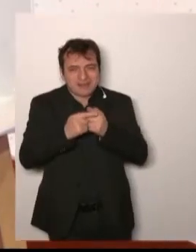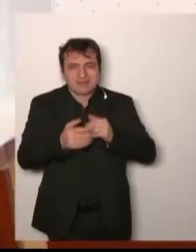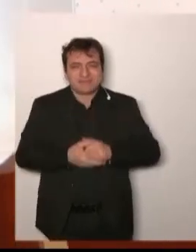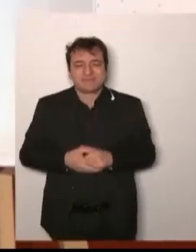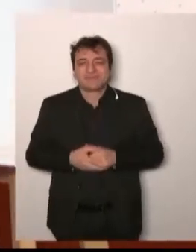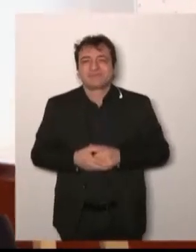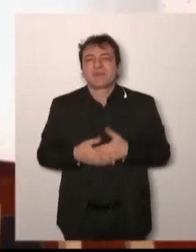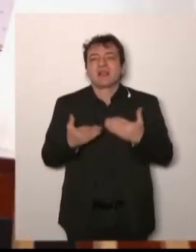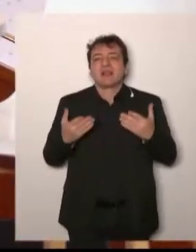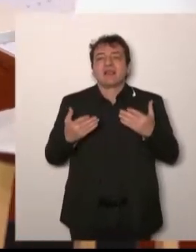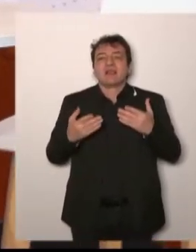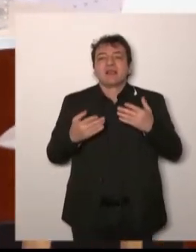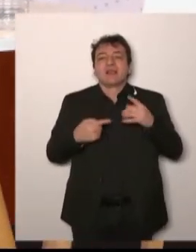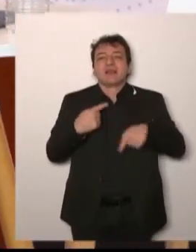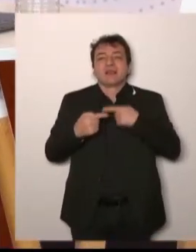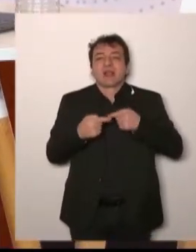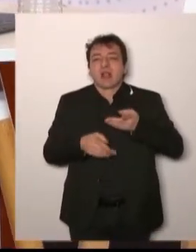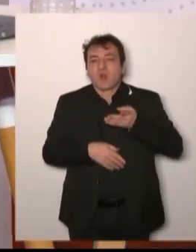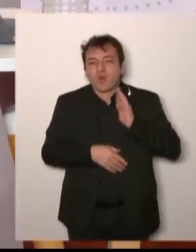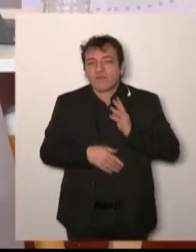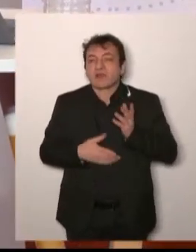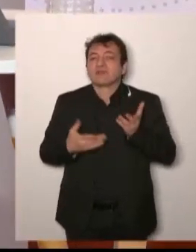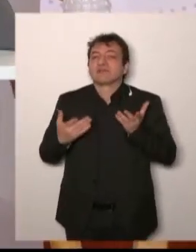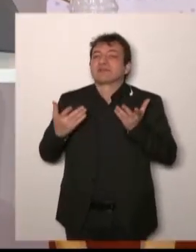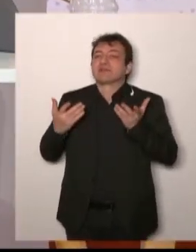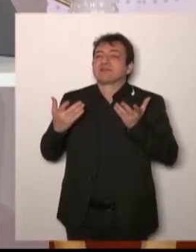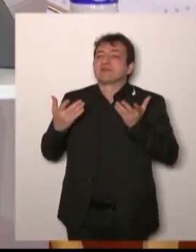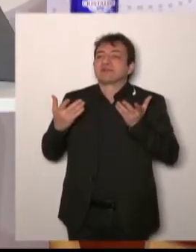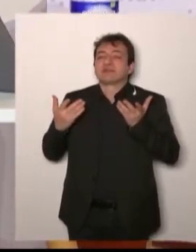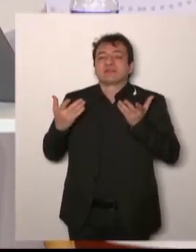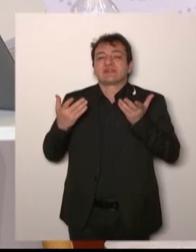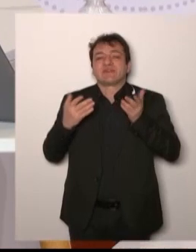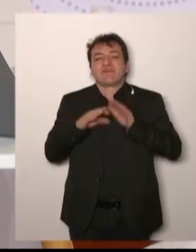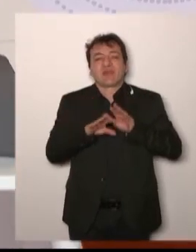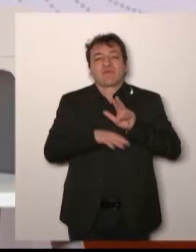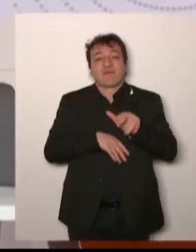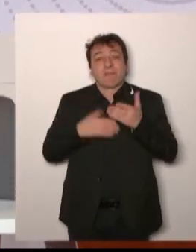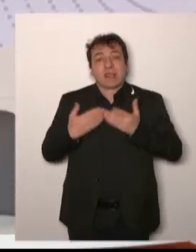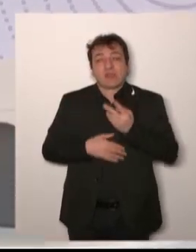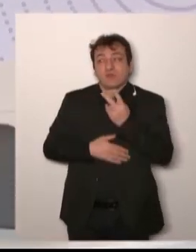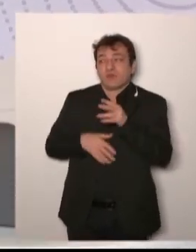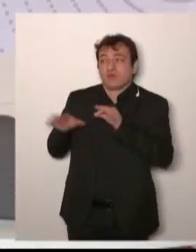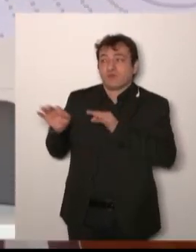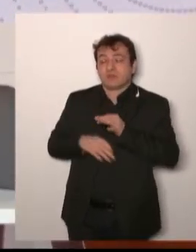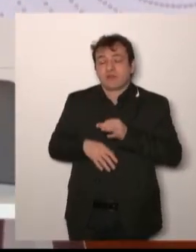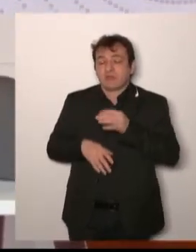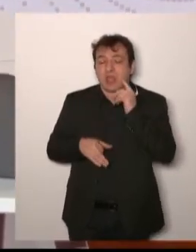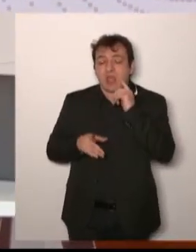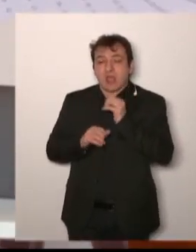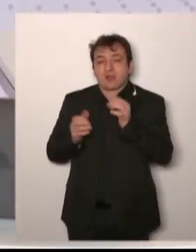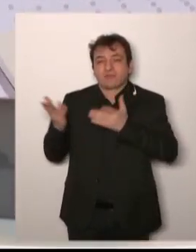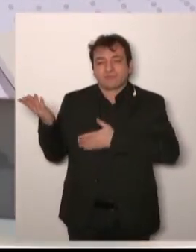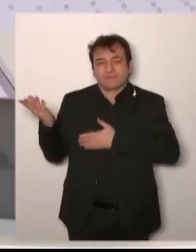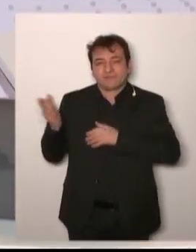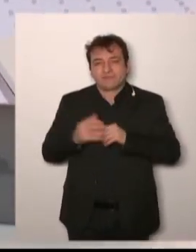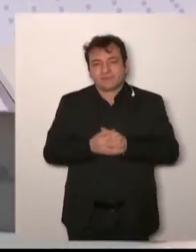On va clore ce cycle de masterclass en recevant deux invités exceptionnels qui, au sein de leur DG, armaturent la stratégie européenne de lutte contre le cancer. Une